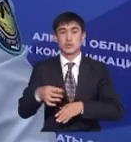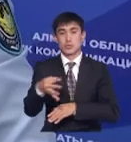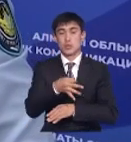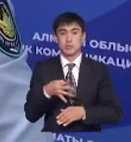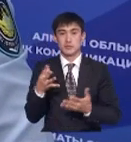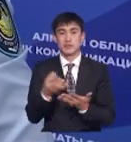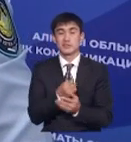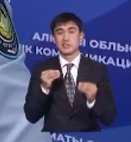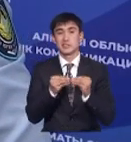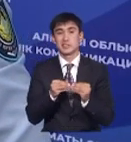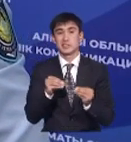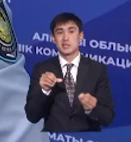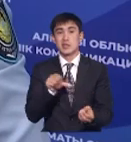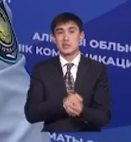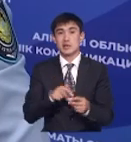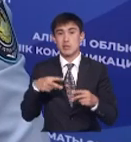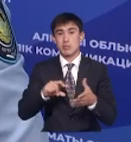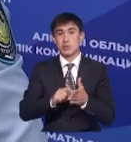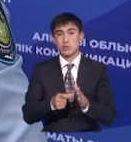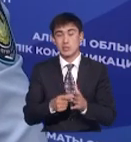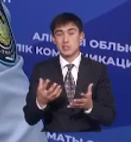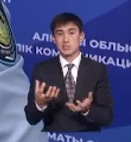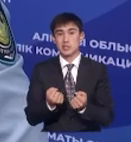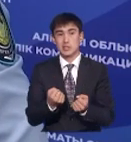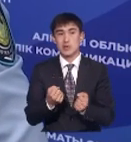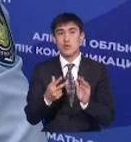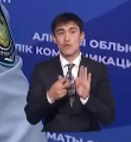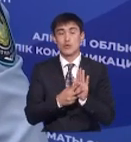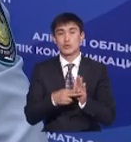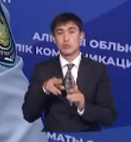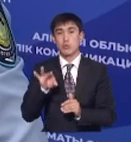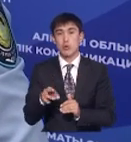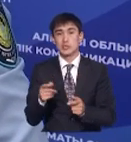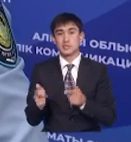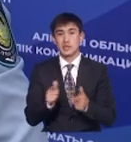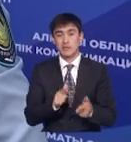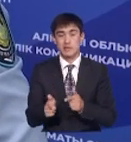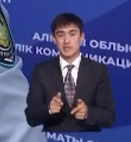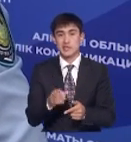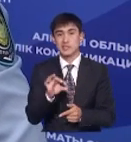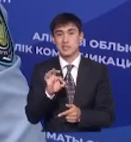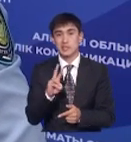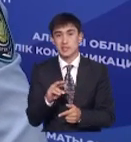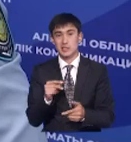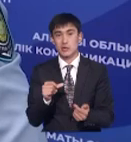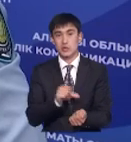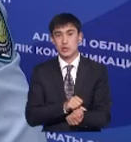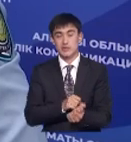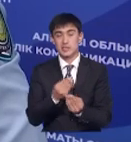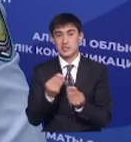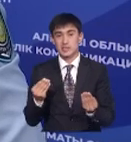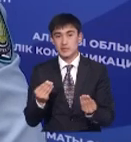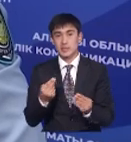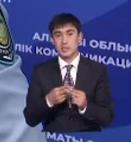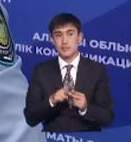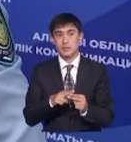области выявлено 10 нарколабораторий. Из них получается 8 по изготовлению синтетических наркотиков средств.